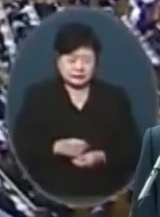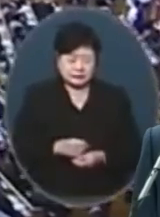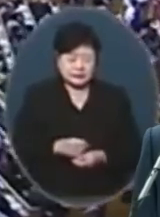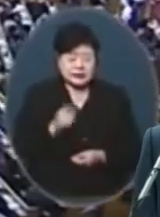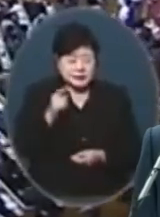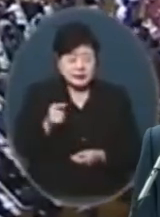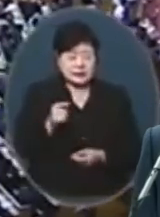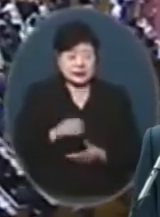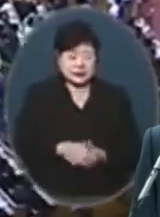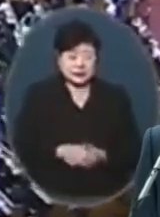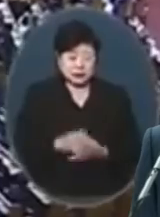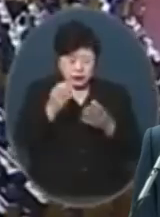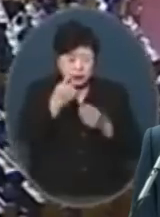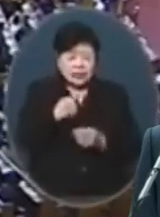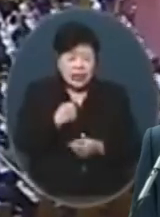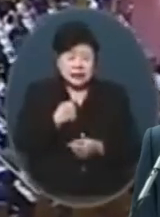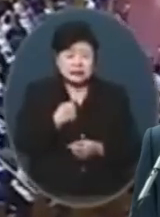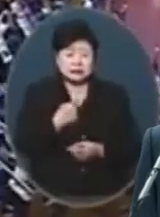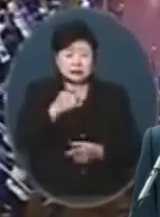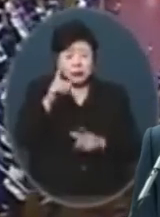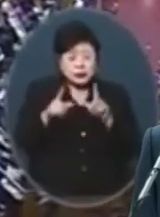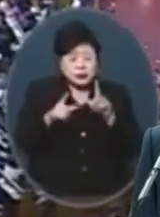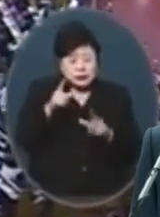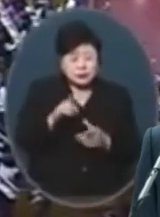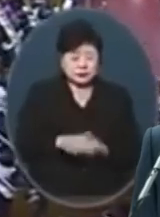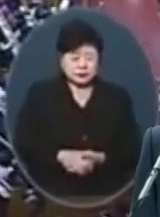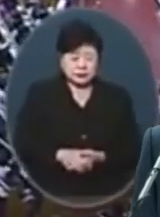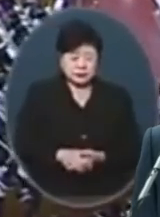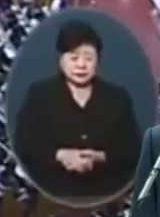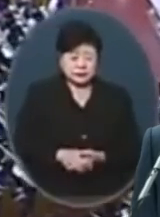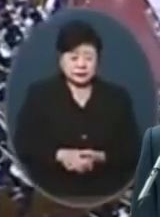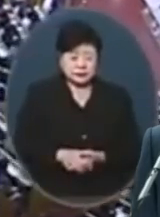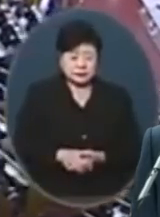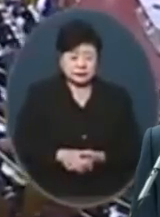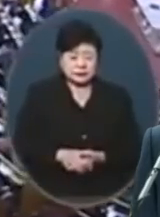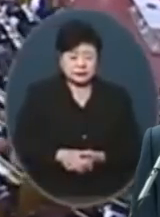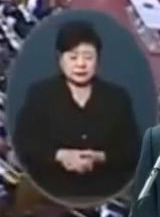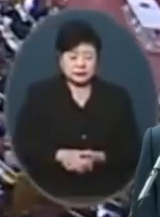그가 고통당하는 모습을 우리가 보면